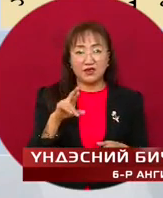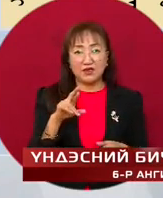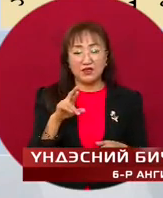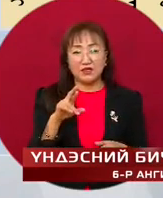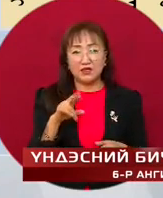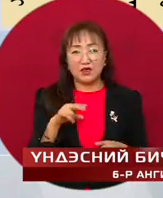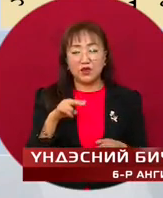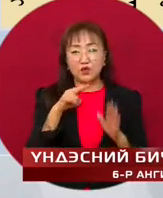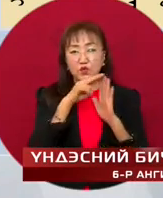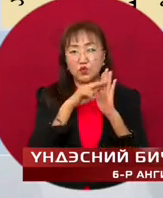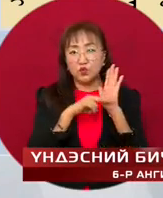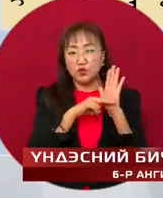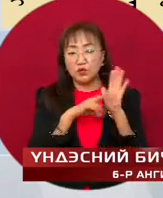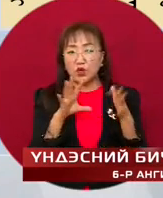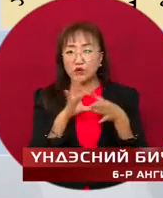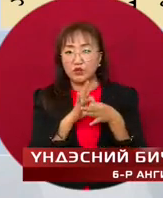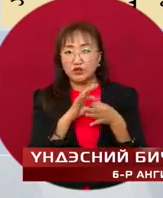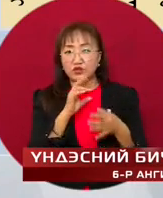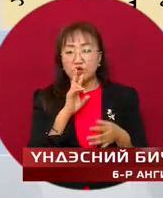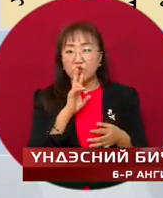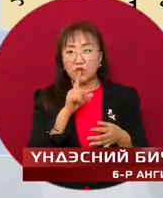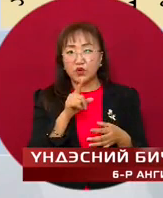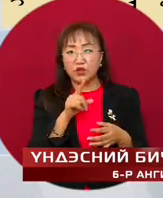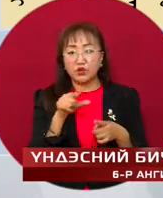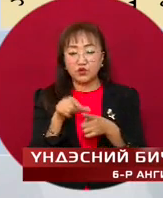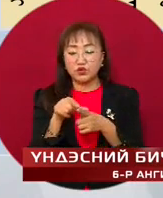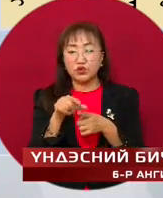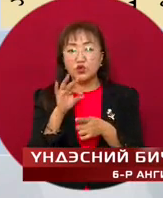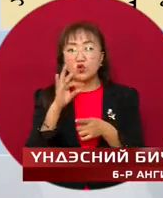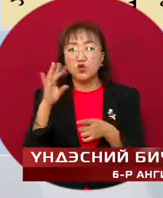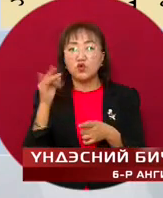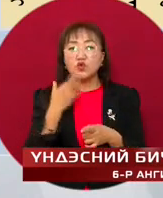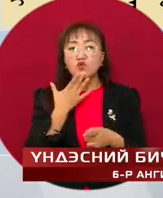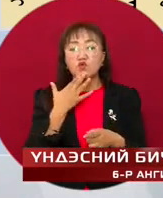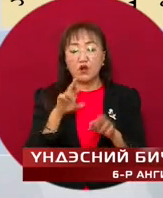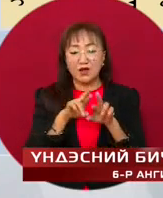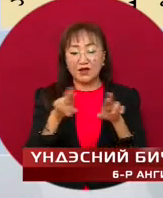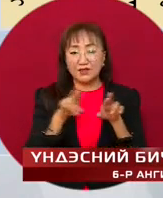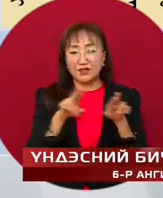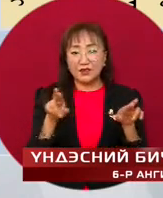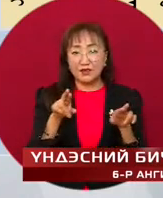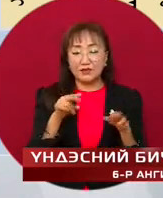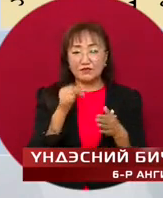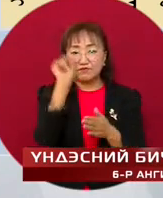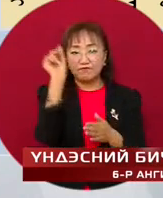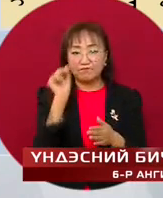хэсгийг өөрөнгөөр ялгасан байгаа. За, төгсгөл харгалзахгүй гурван нөхцөлийг бас өөрөнгөөр ялгасан байгаа гэдгийг хараарай.